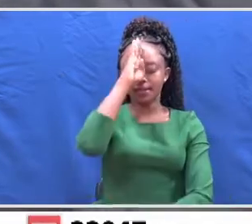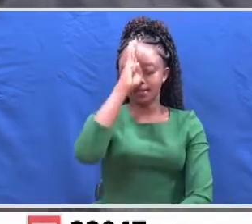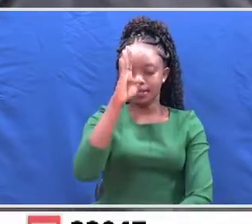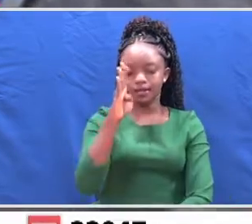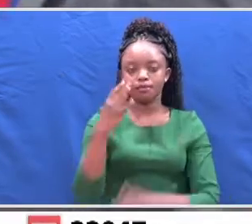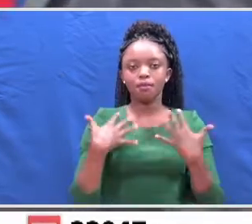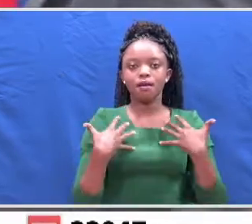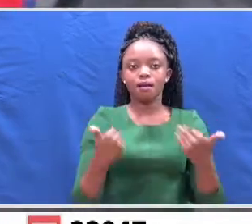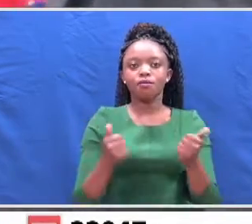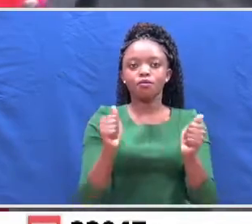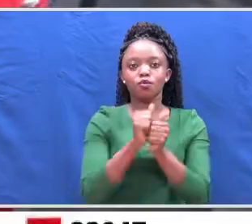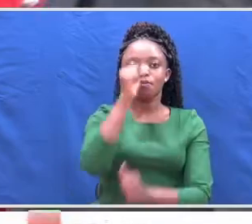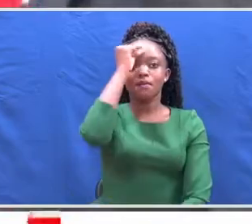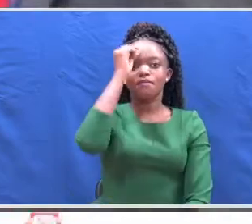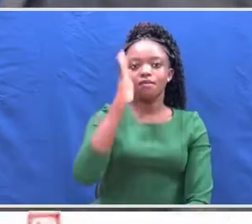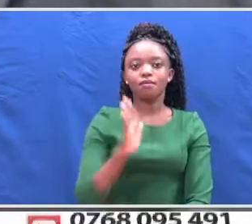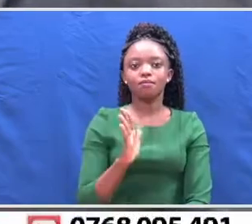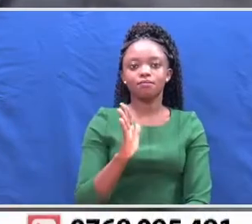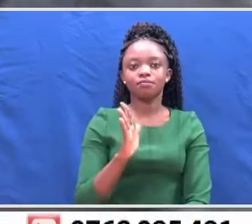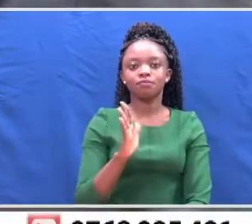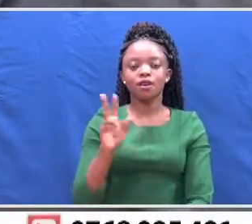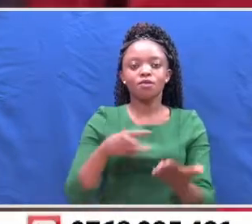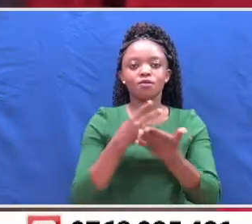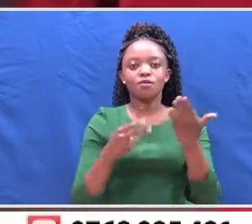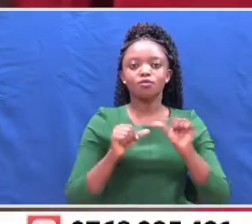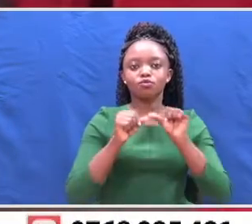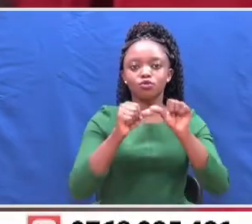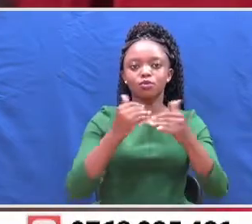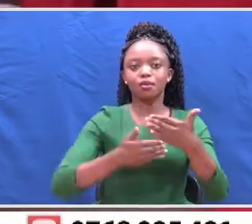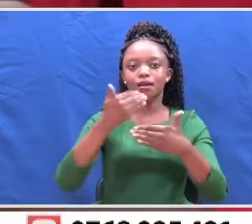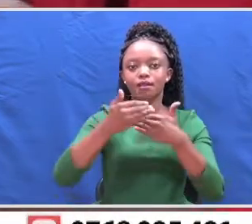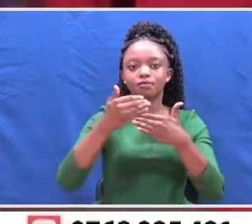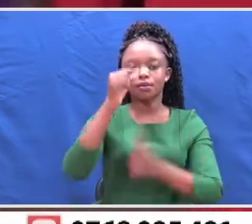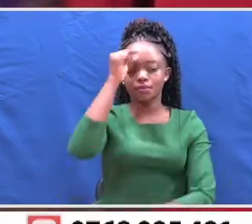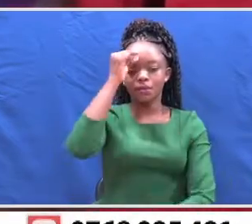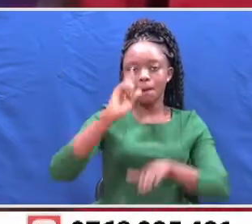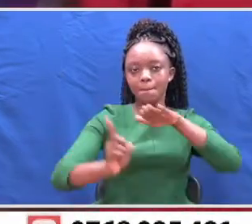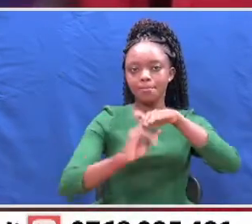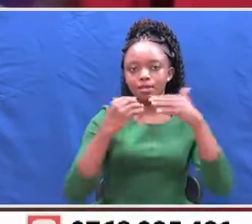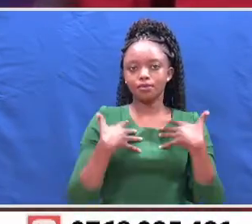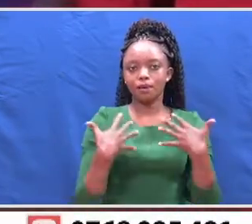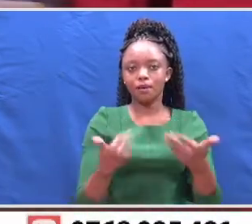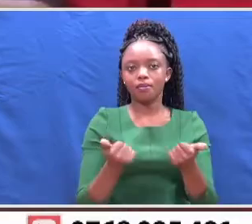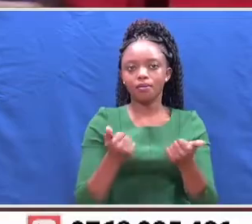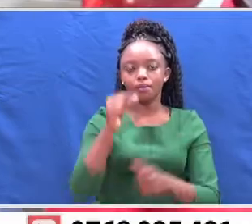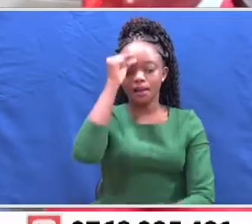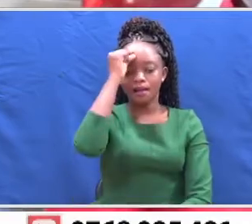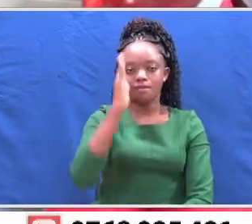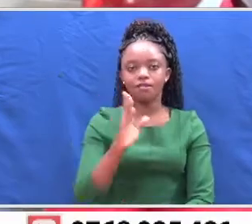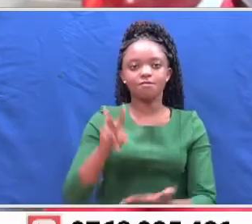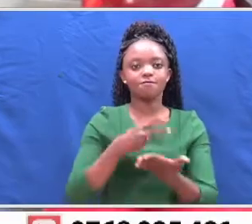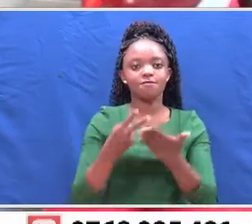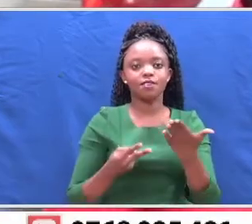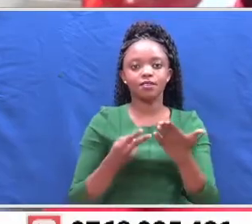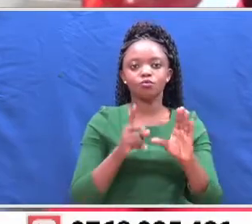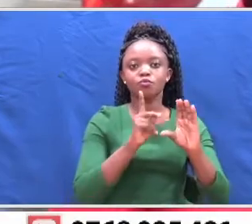wa afya na baraza la magavana ukikosa kufanyika baada ya waziri Mutahi Kagwe na baraza la magavana kukosa kuhudhuria. Leo